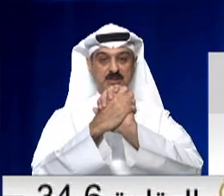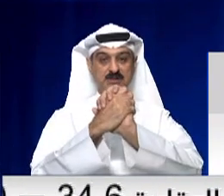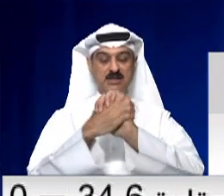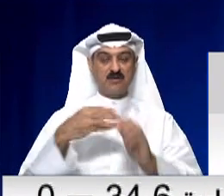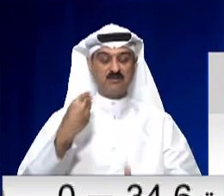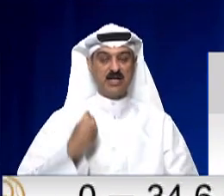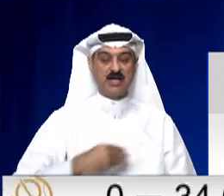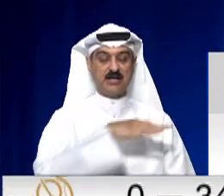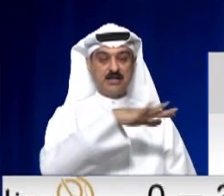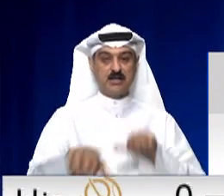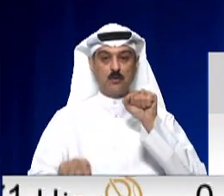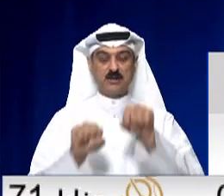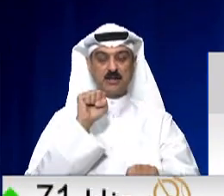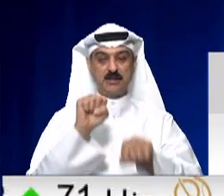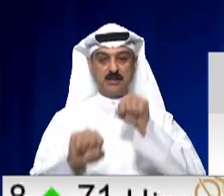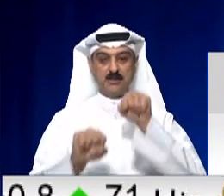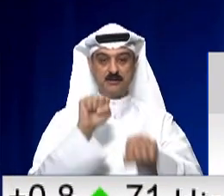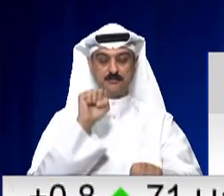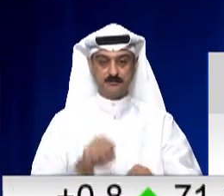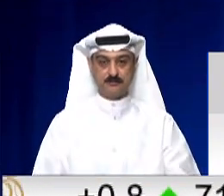بمناسبه العيد الوطني لبلادها